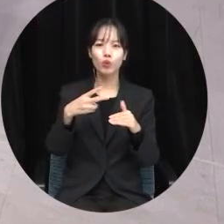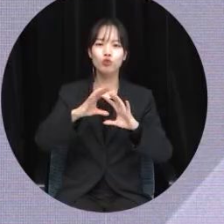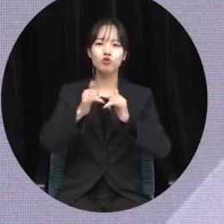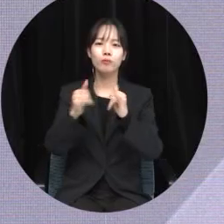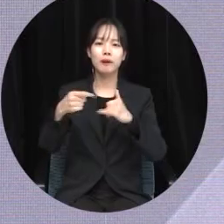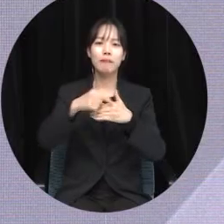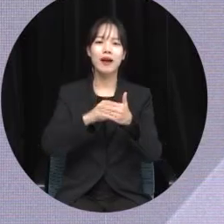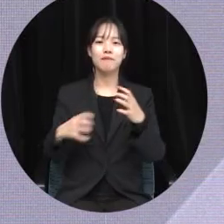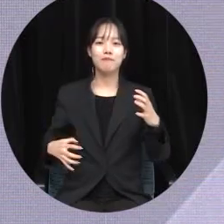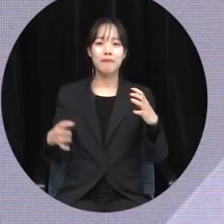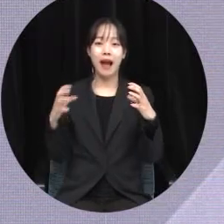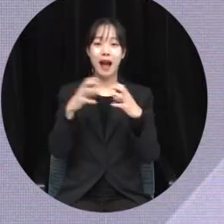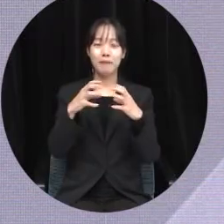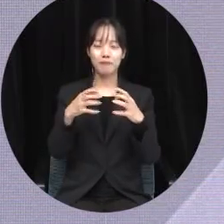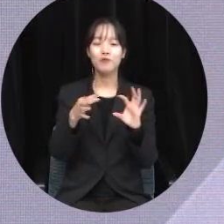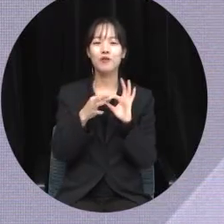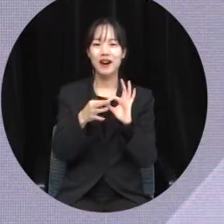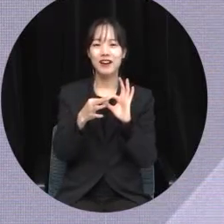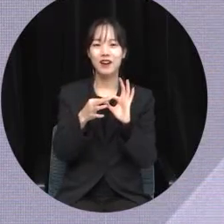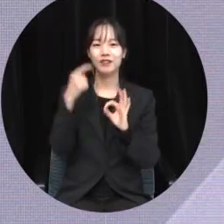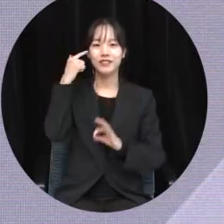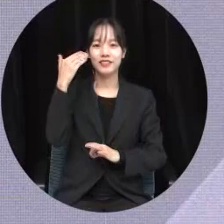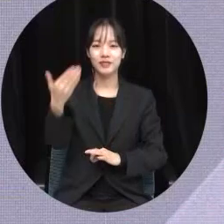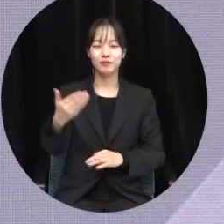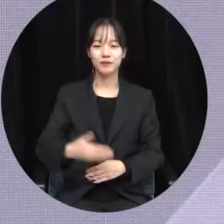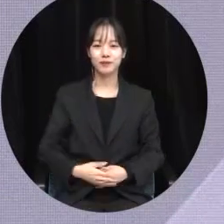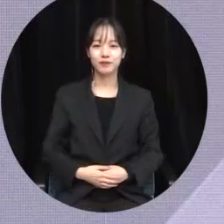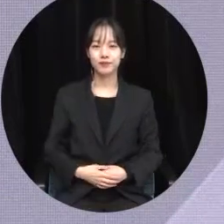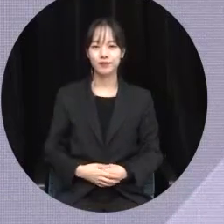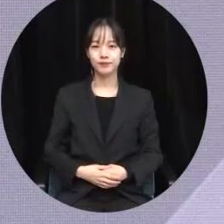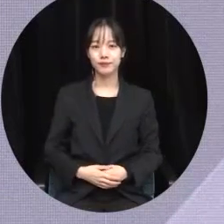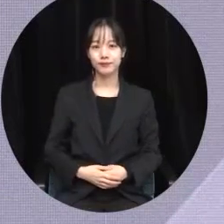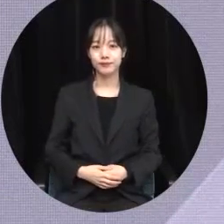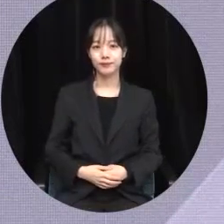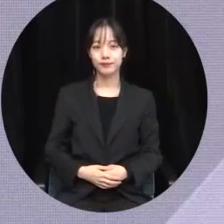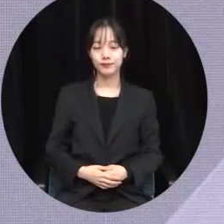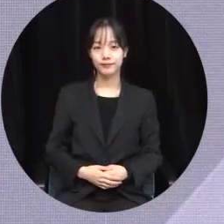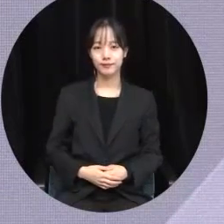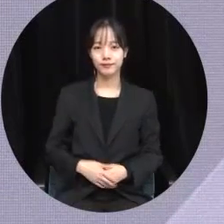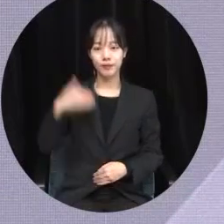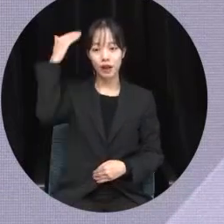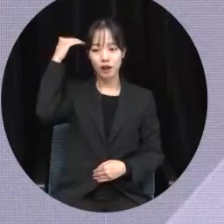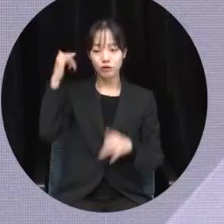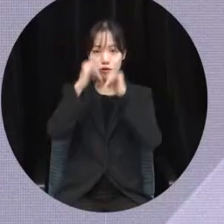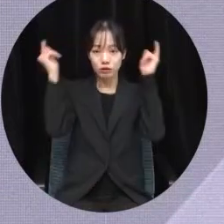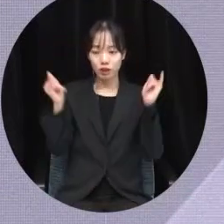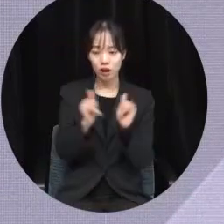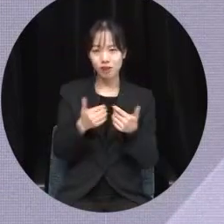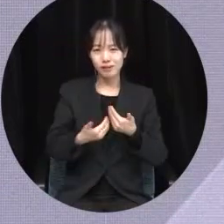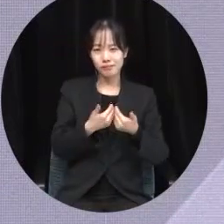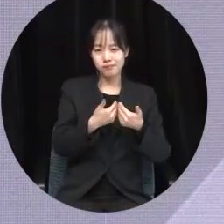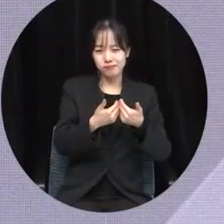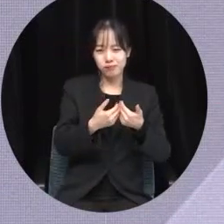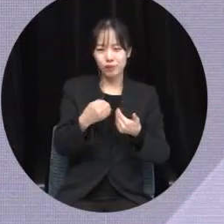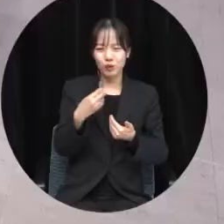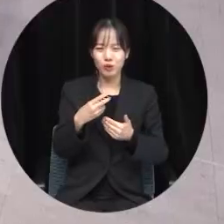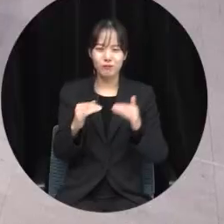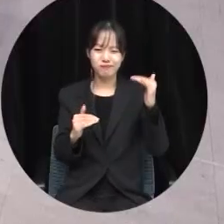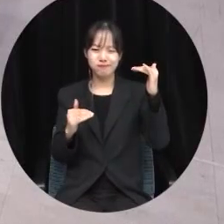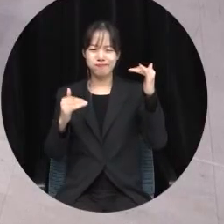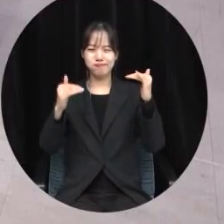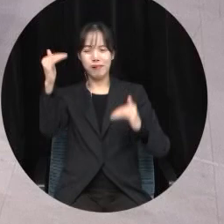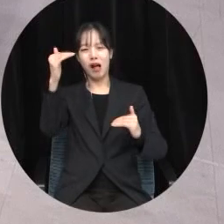번째 공통질문 드리겠습니다. 우리 사회의 갈등과 불평등이 갈수록